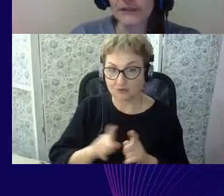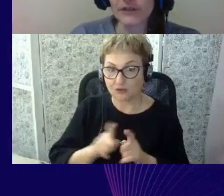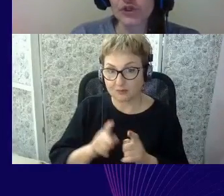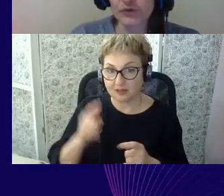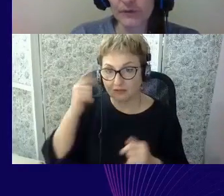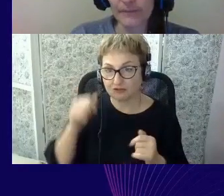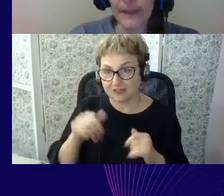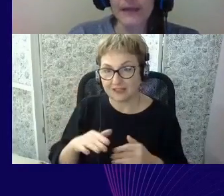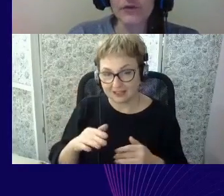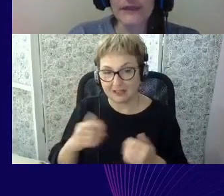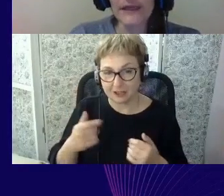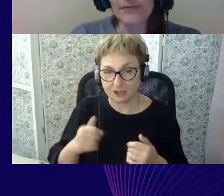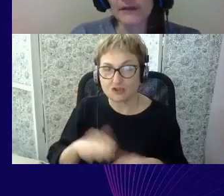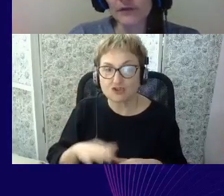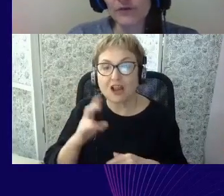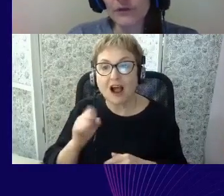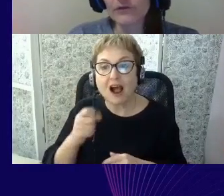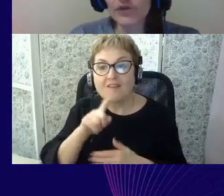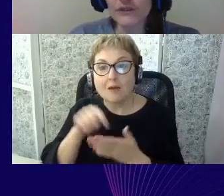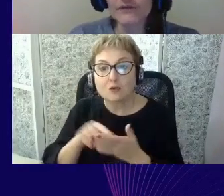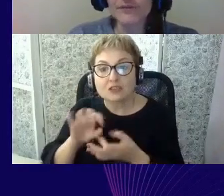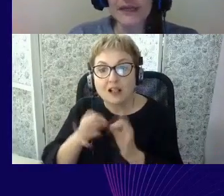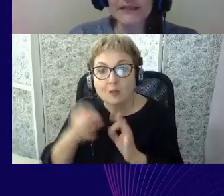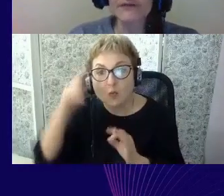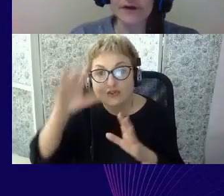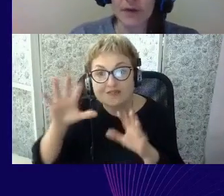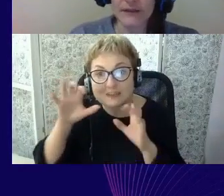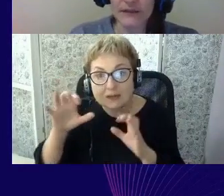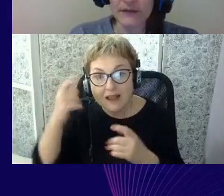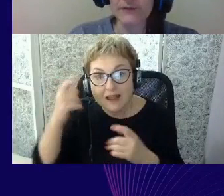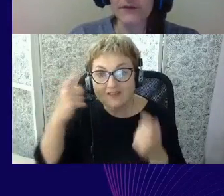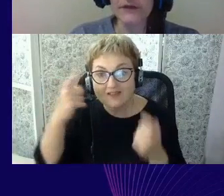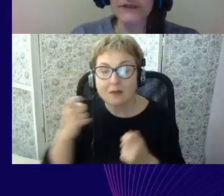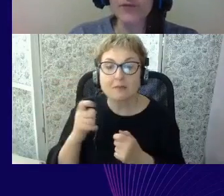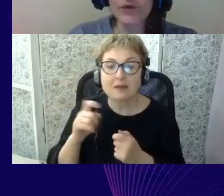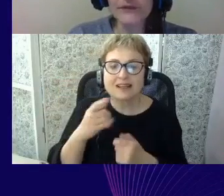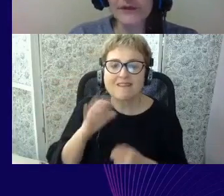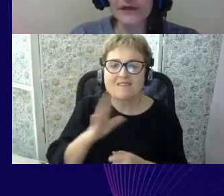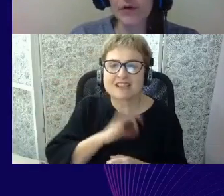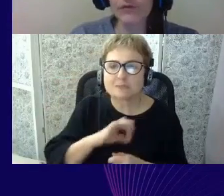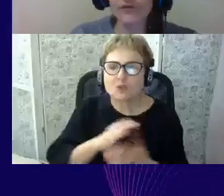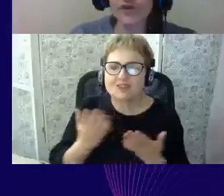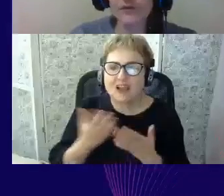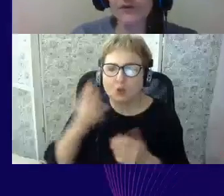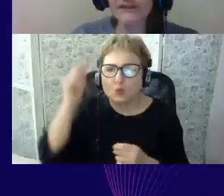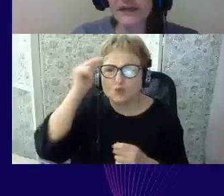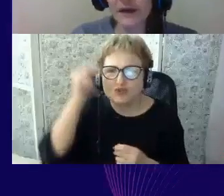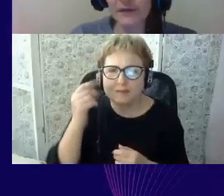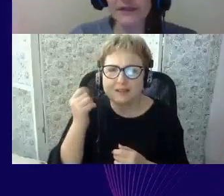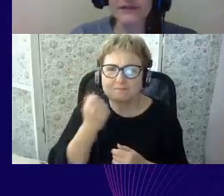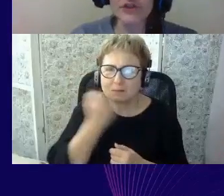бы казался решенным. Но для ребят, которые имеют сложности в восприятии информации, в использовании какого-то